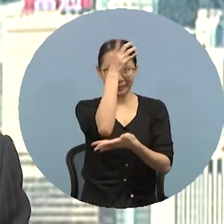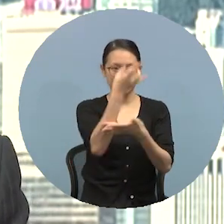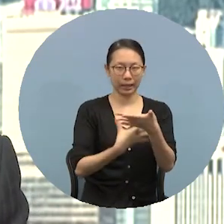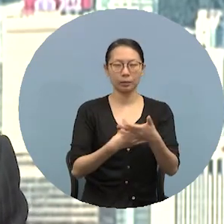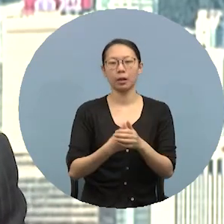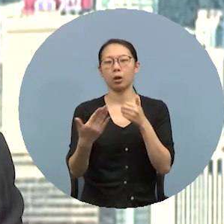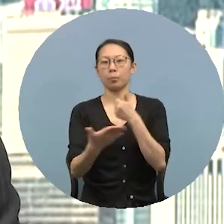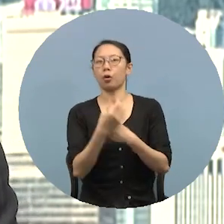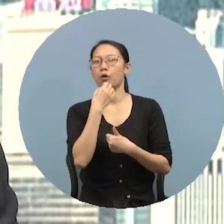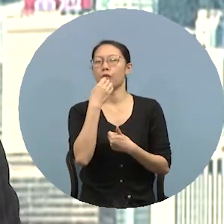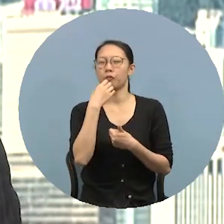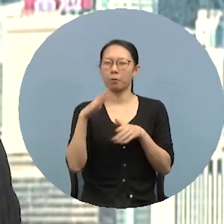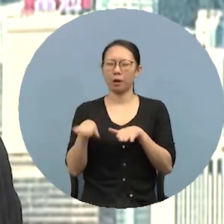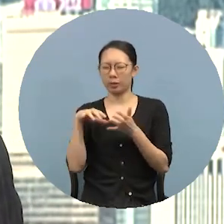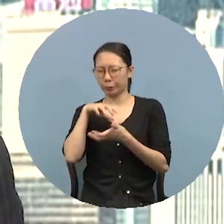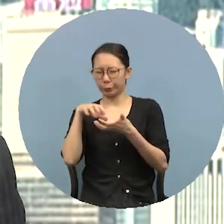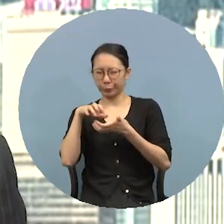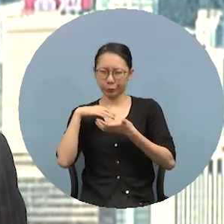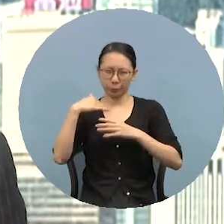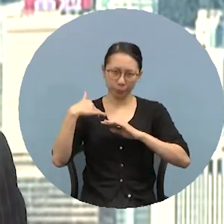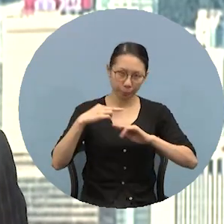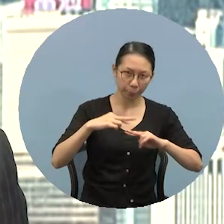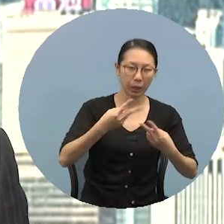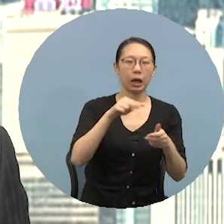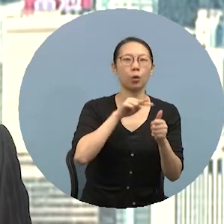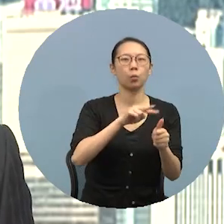亂到治，再由治及興。